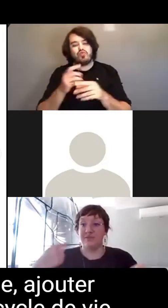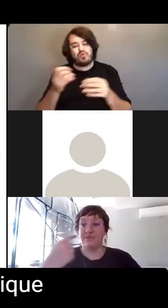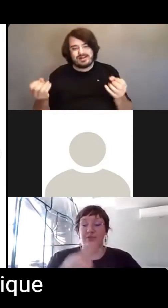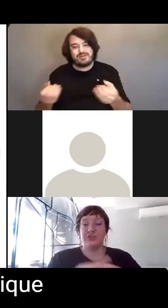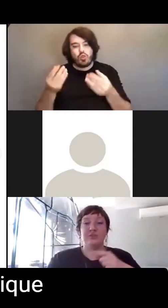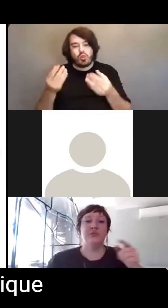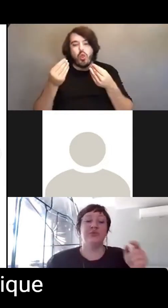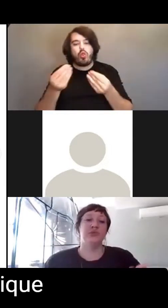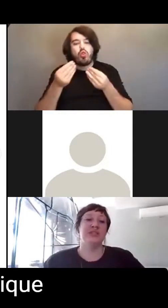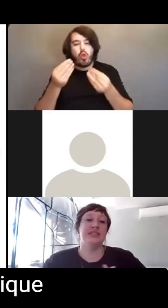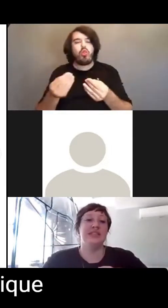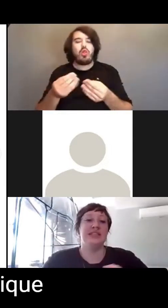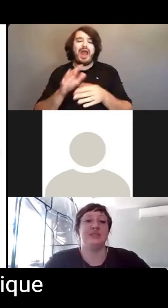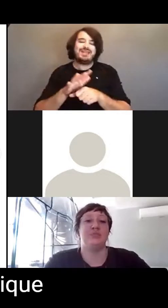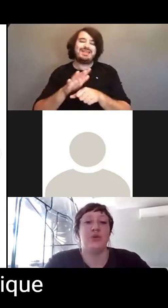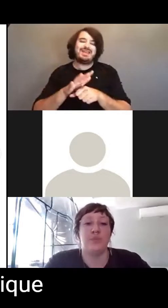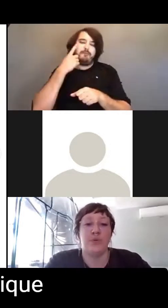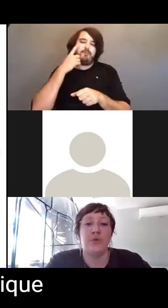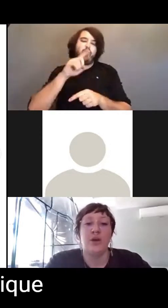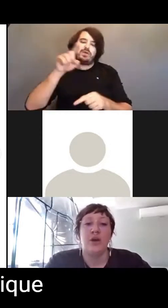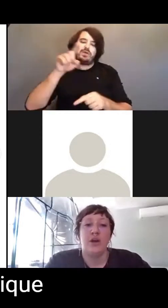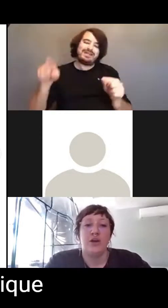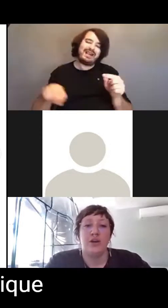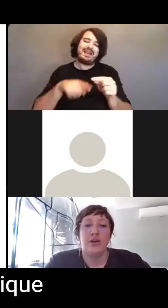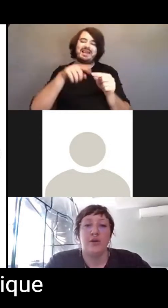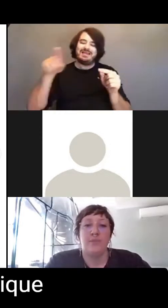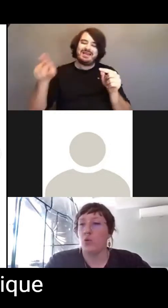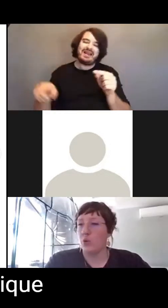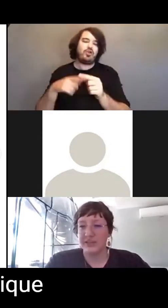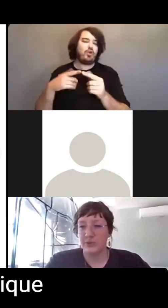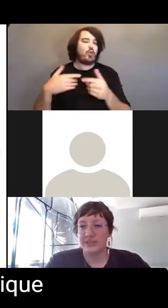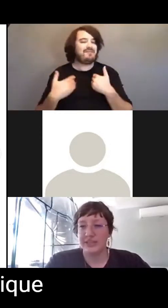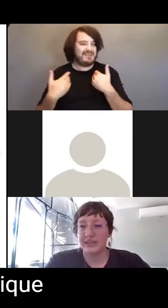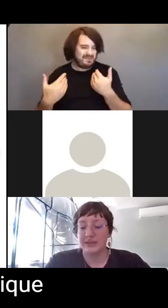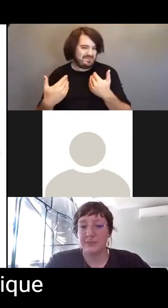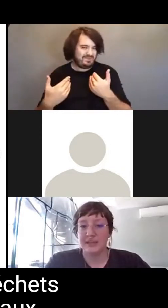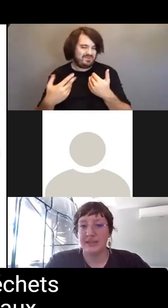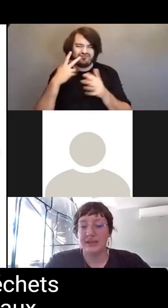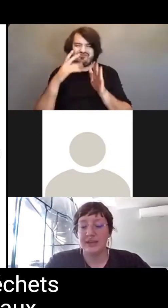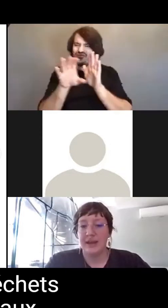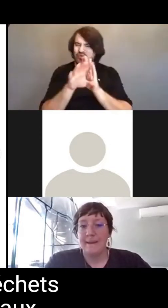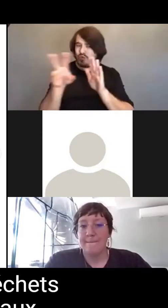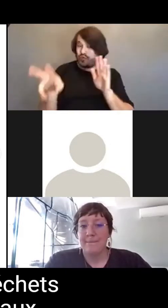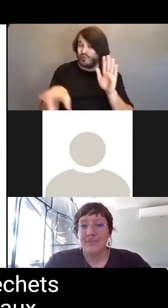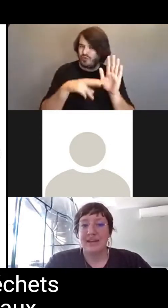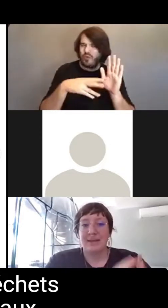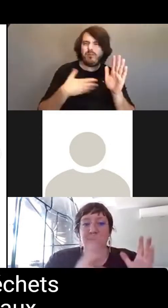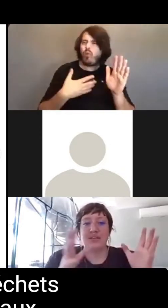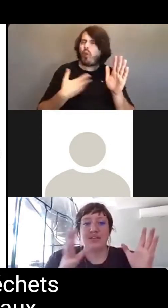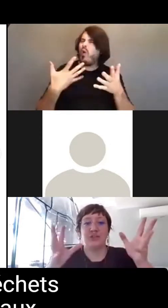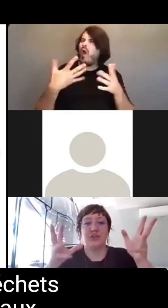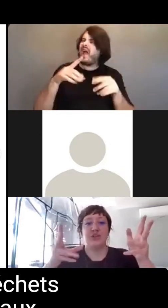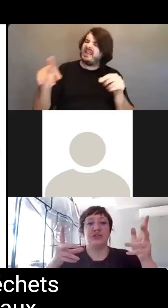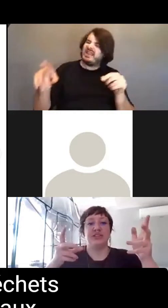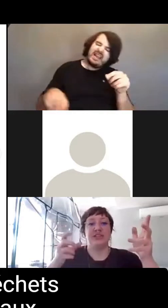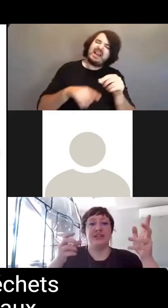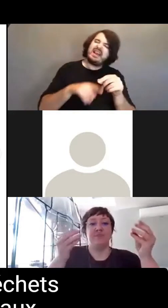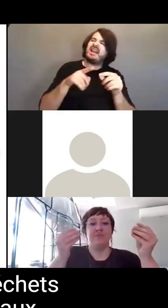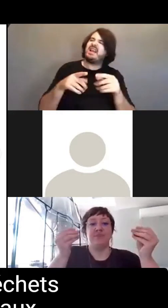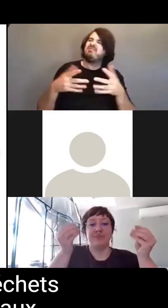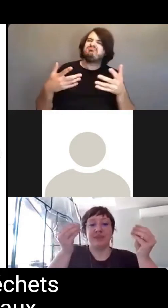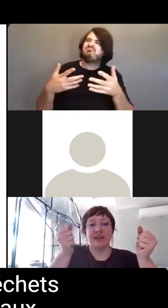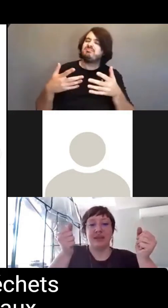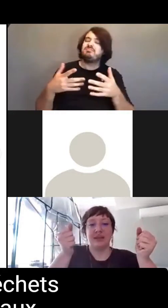vie. Donc, j'ai mis une photo ici qui explique un peu pourquoi c'est un cycle. Puis, l'important, c'est qu'il y a